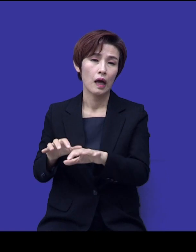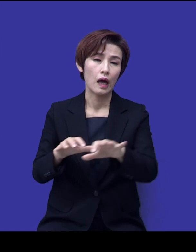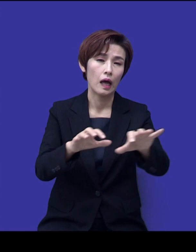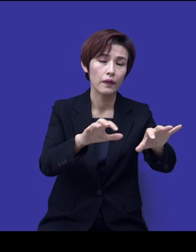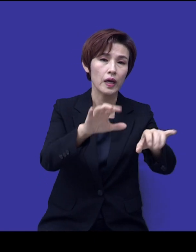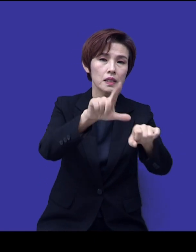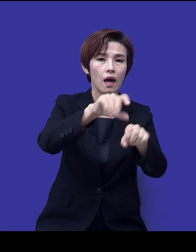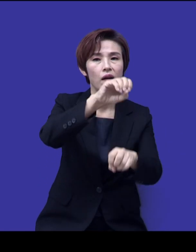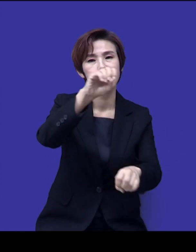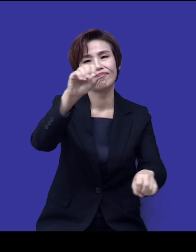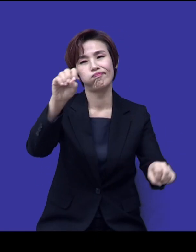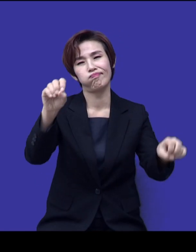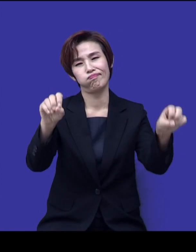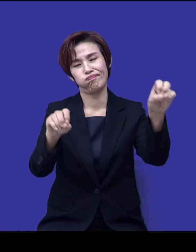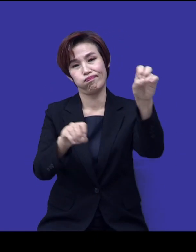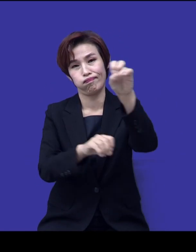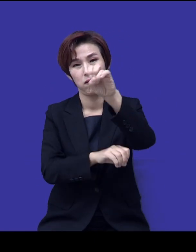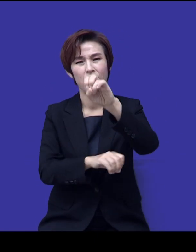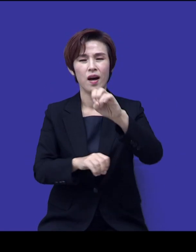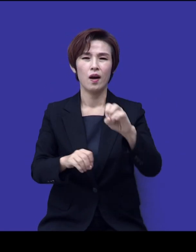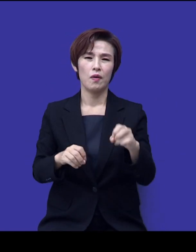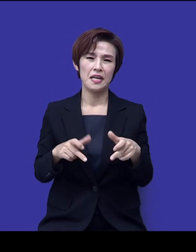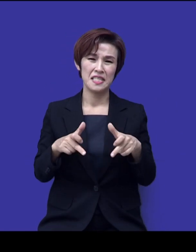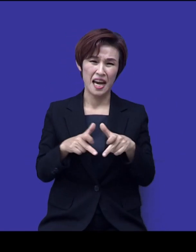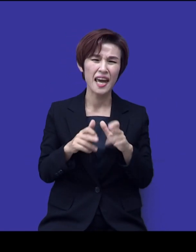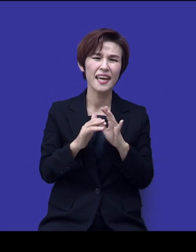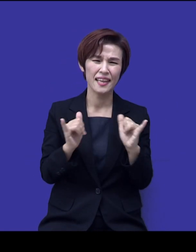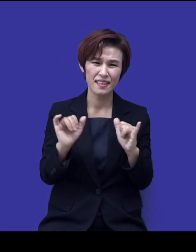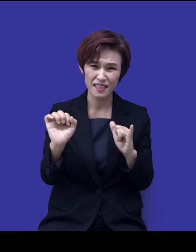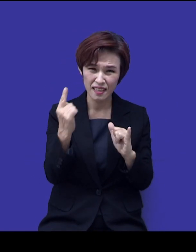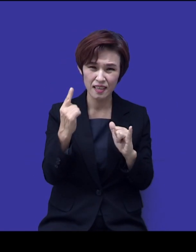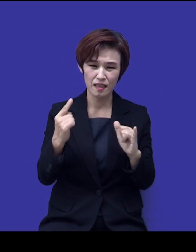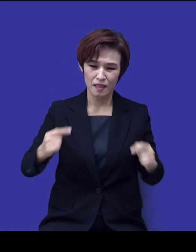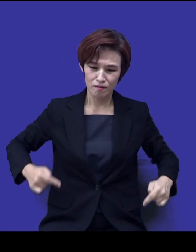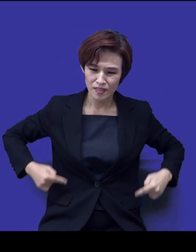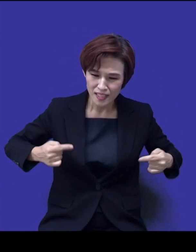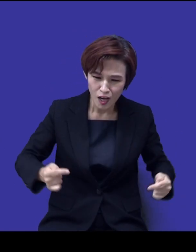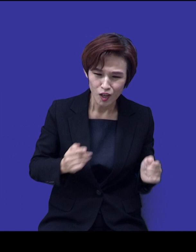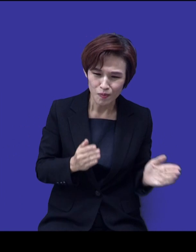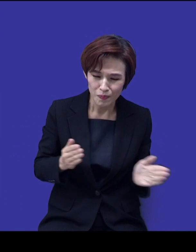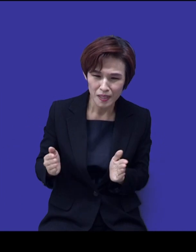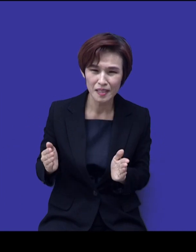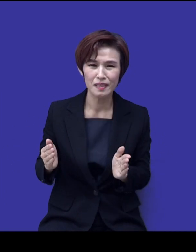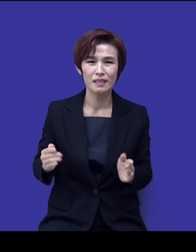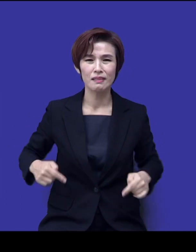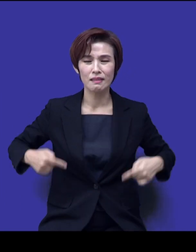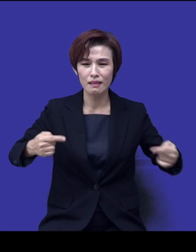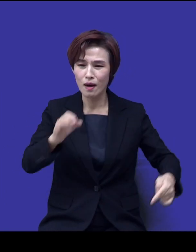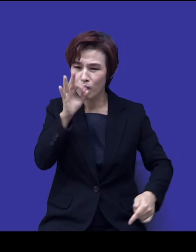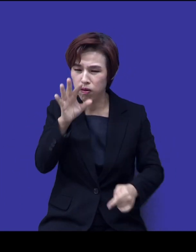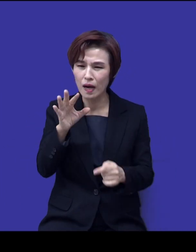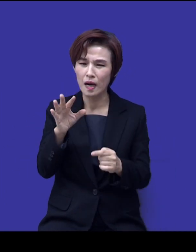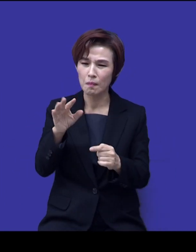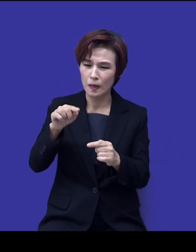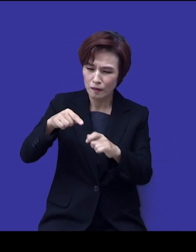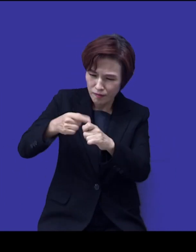이상 걸려요. 네. 우선 뭐 다 이것저것 챙겨야죠. 그렇죠, 그렇죠. 실제로 챙겨야죠. 실제 구멍 나서 또 때워야죠. 뭐. 예.